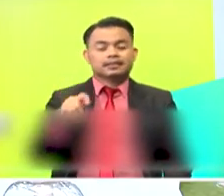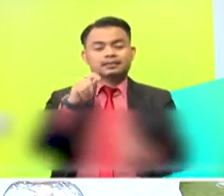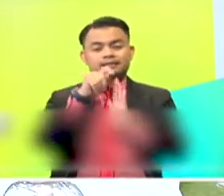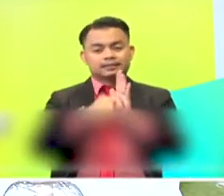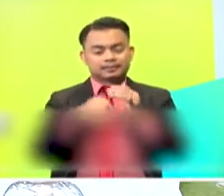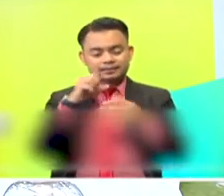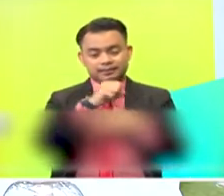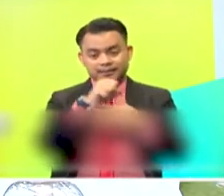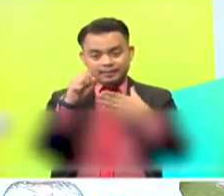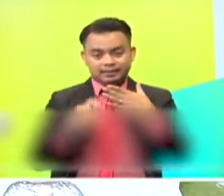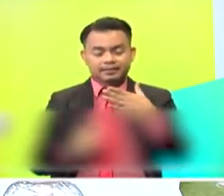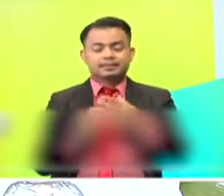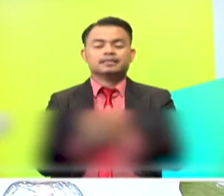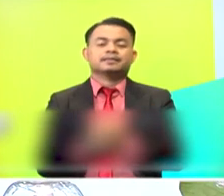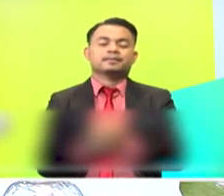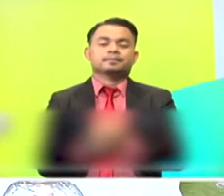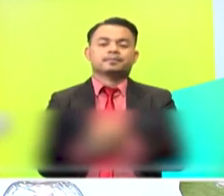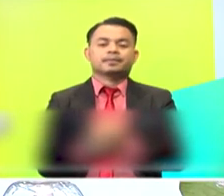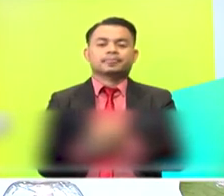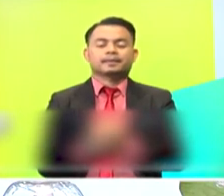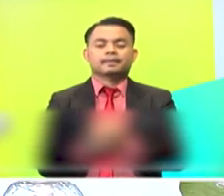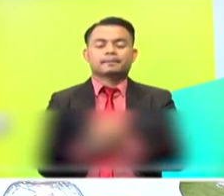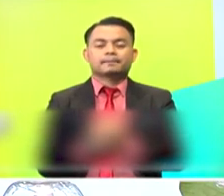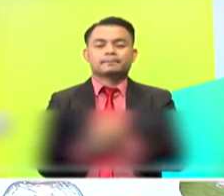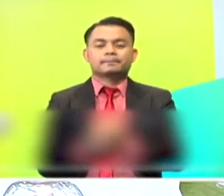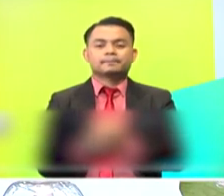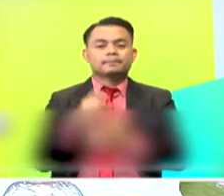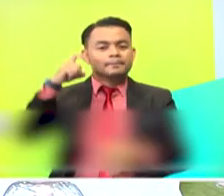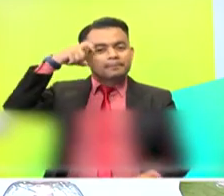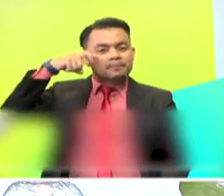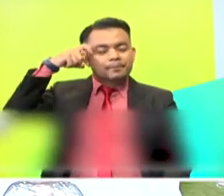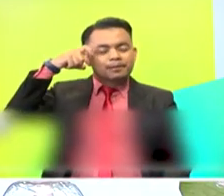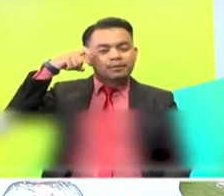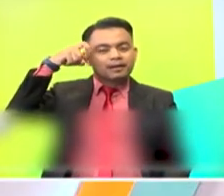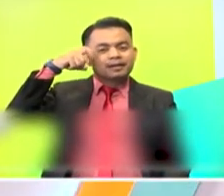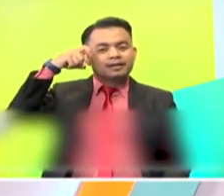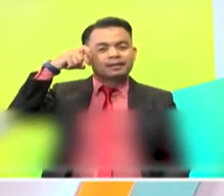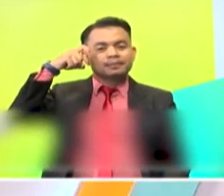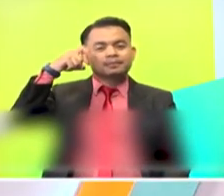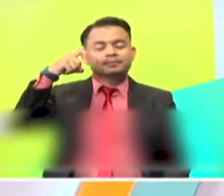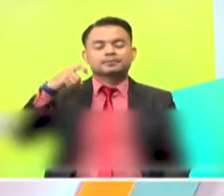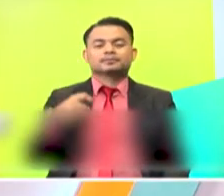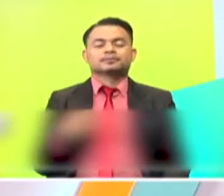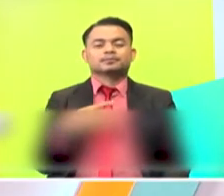putih lama lagi satu yang tapi kerasa cam Entah pasti ini saya gak susah eh Hai